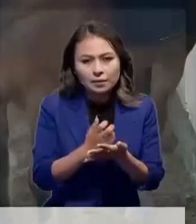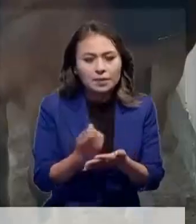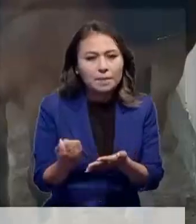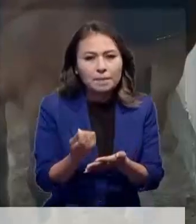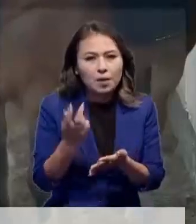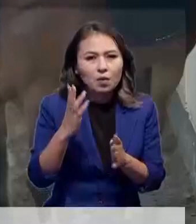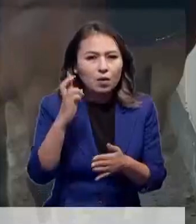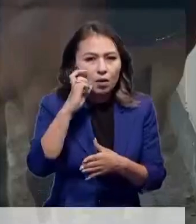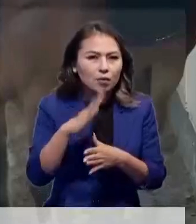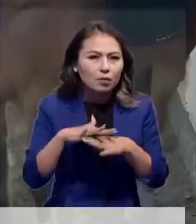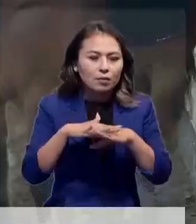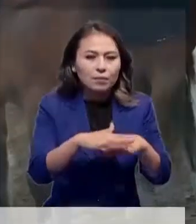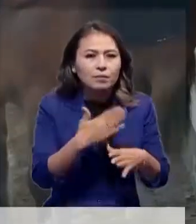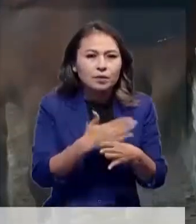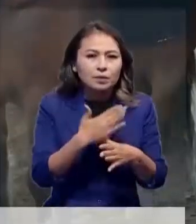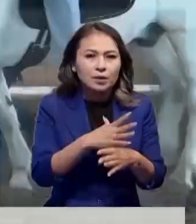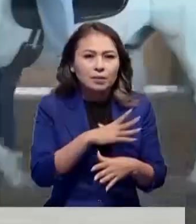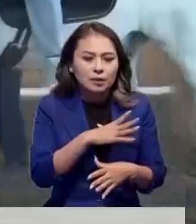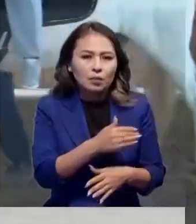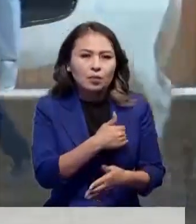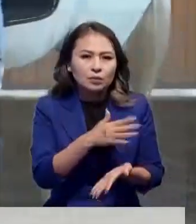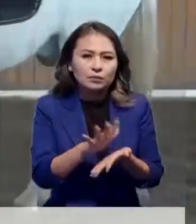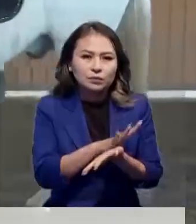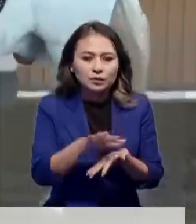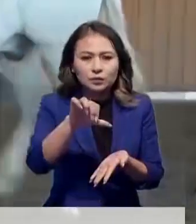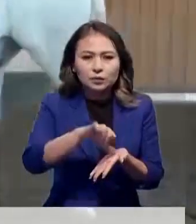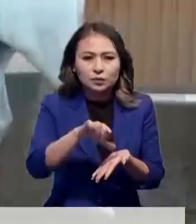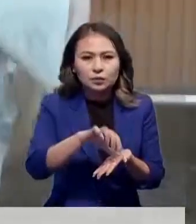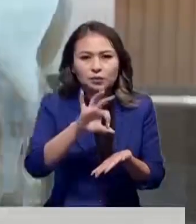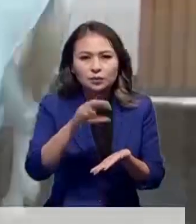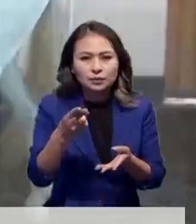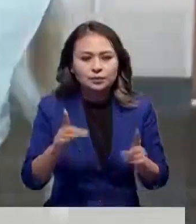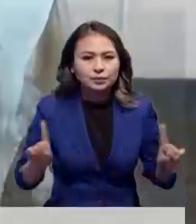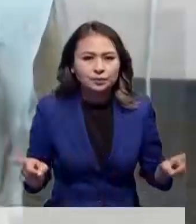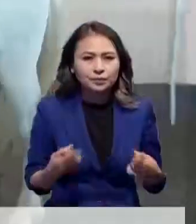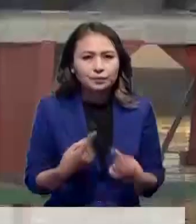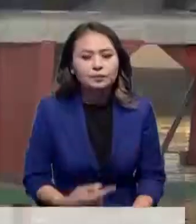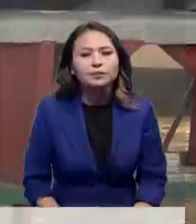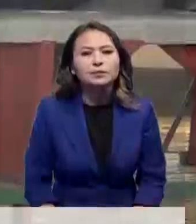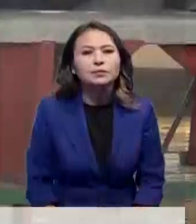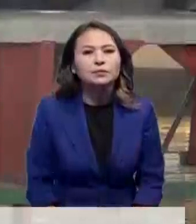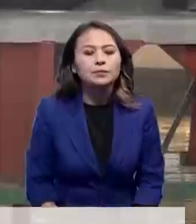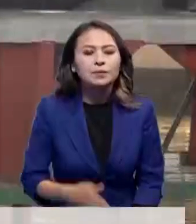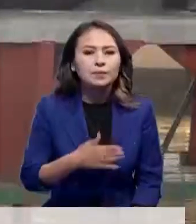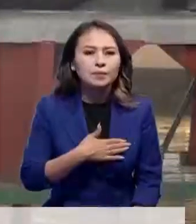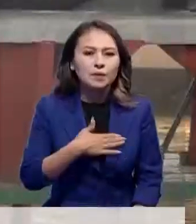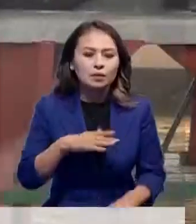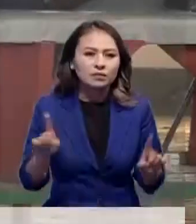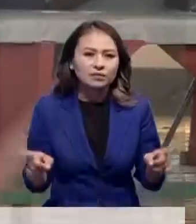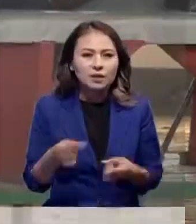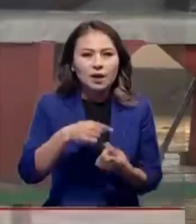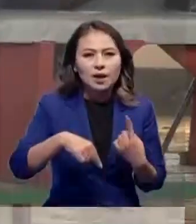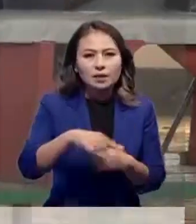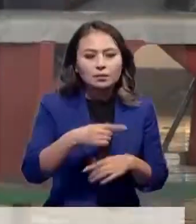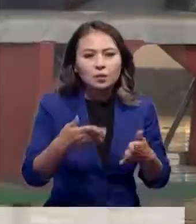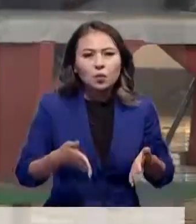қолдауымен жұмысын жалғастырып келген бірлестік енді мемлекеттік гранттарға қатысып, әлеуметтік кәсіпкерлікті дамытқысы келеді. Біздер әлеуметтік осы кәсіпкерлікке келгенде